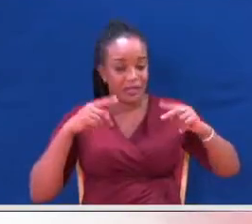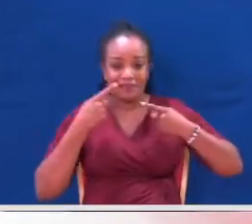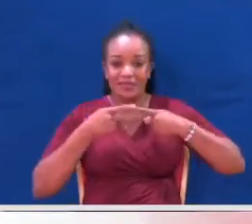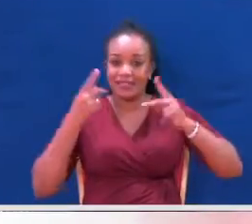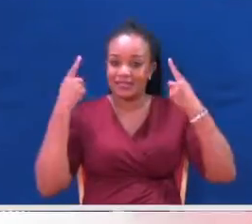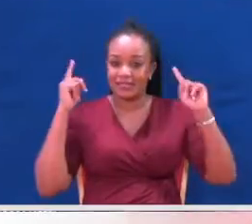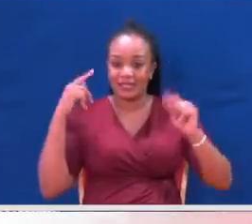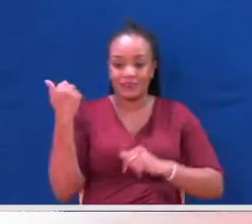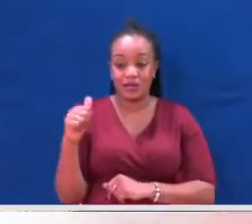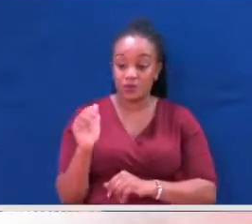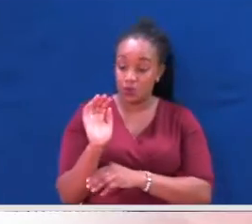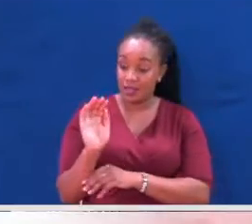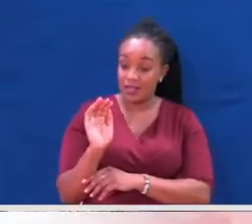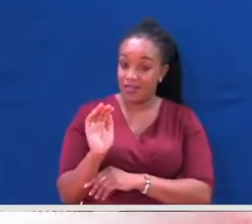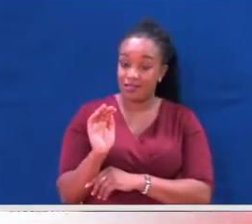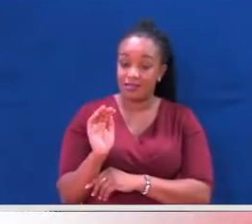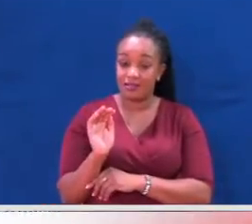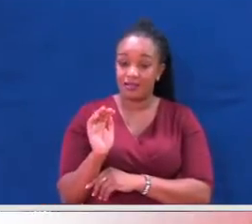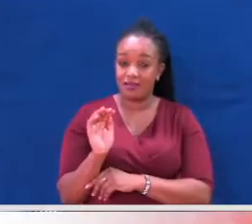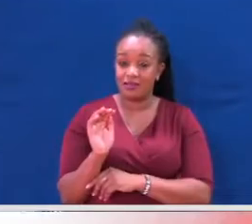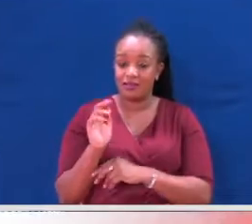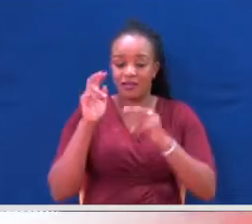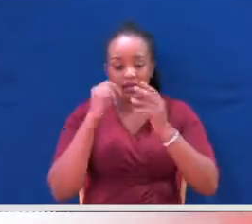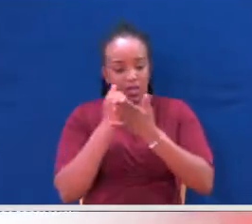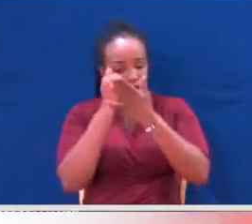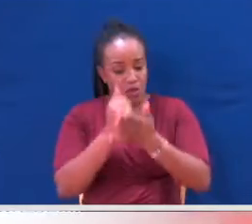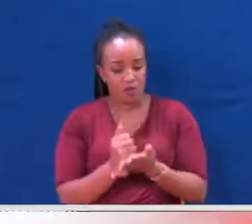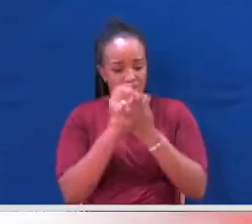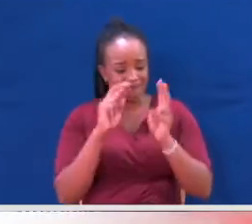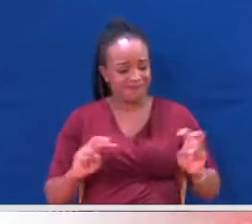success. Naomba tu, wanitafutie mtoto yangu,